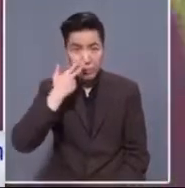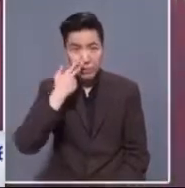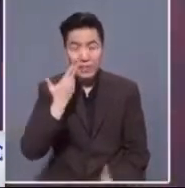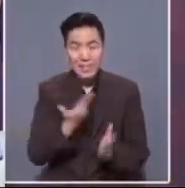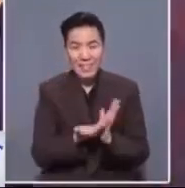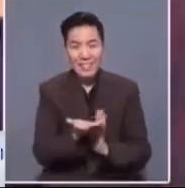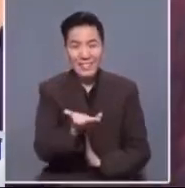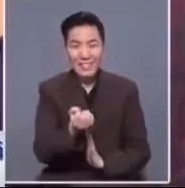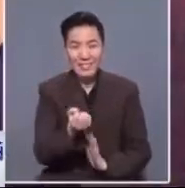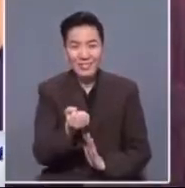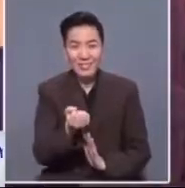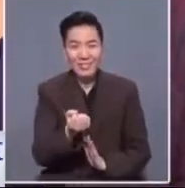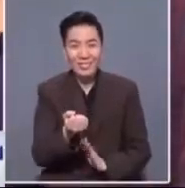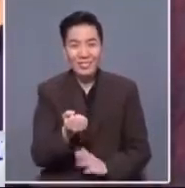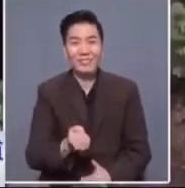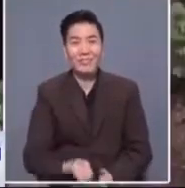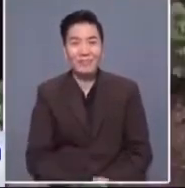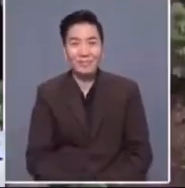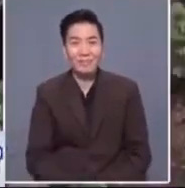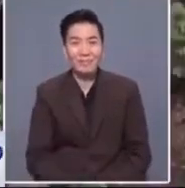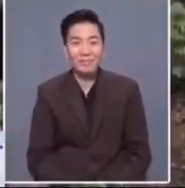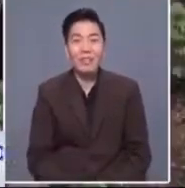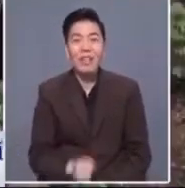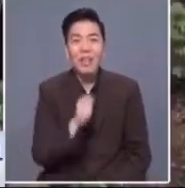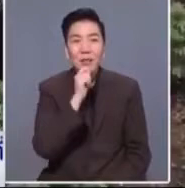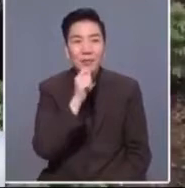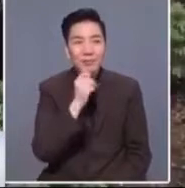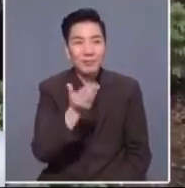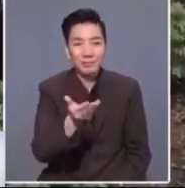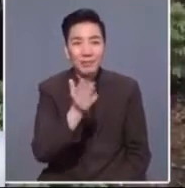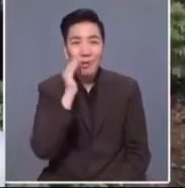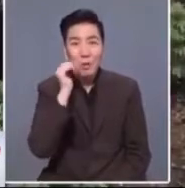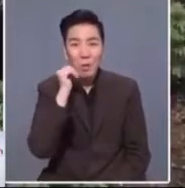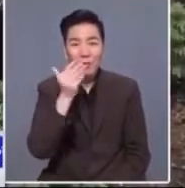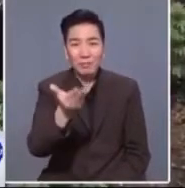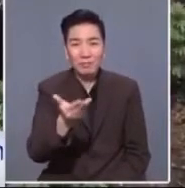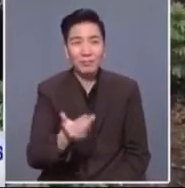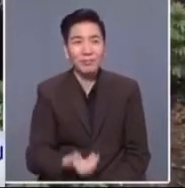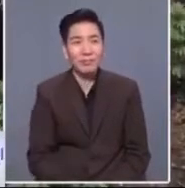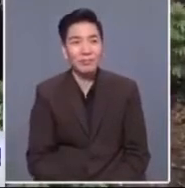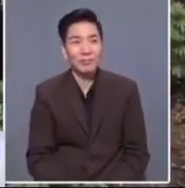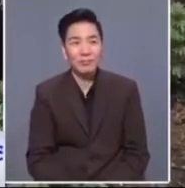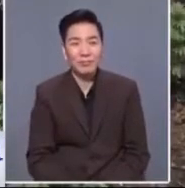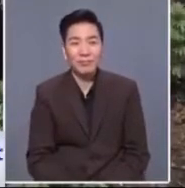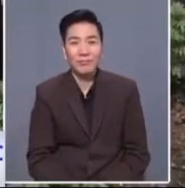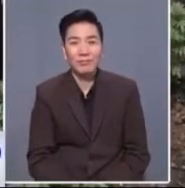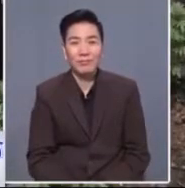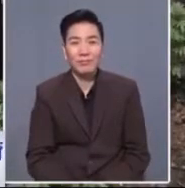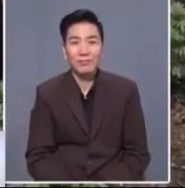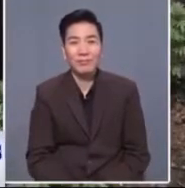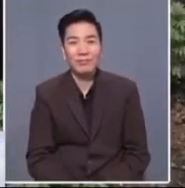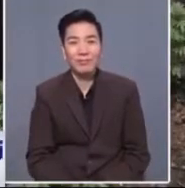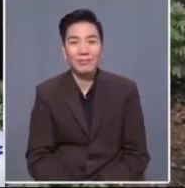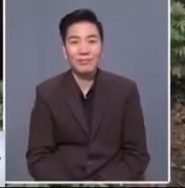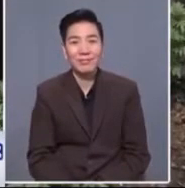ยืมตังค ์ไม่เดี๋ยวก็ไม่มาหรอกขอสัมภาษณ์หน่อย เชิญทางนี้หน่อย พ่อเชิญหน่อยค่ะ ถ้าบอกยืมตังค์ อะไรนะ